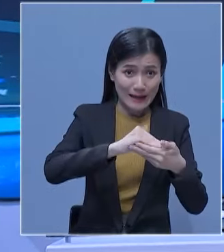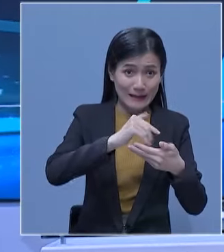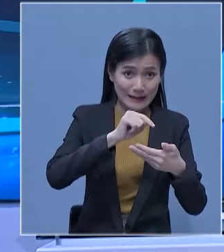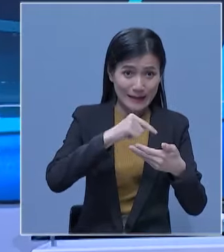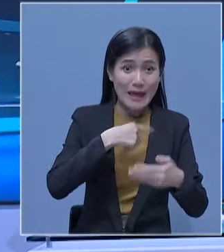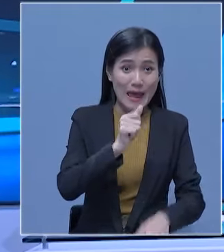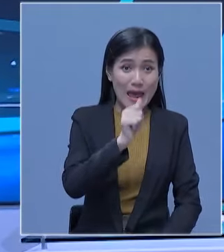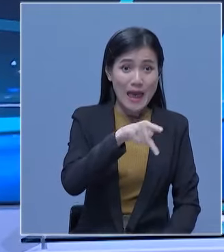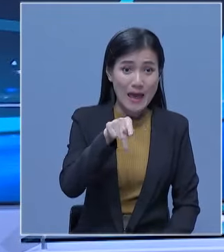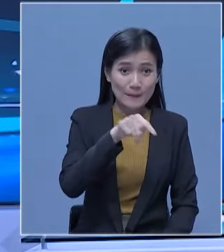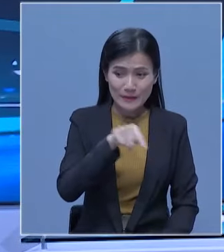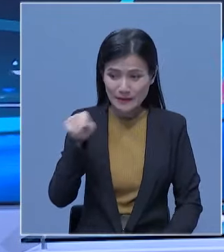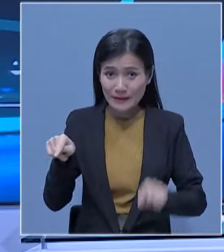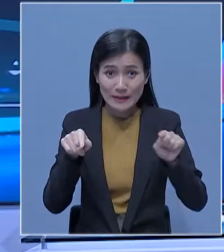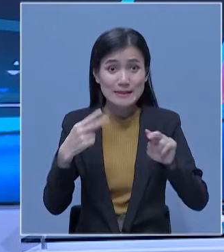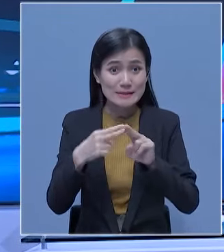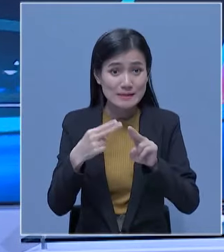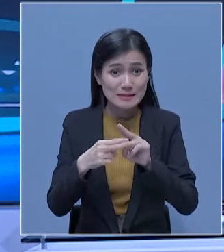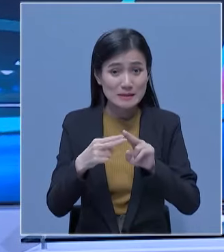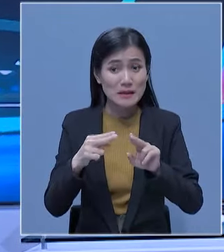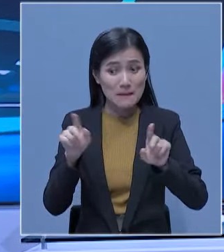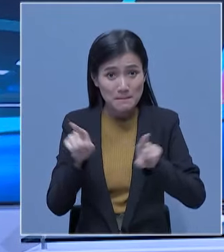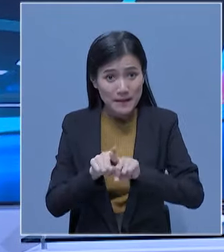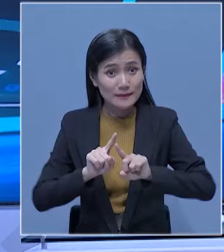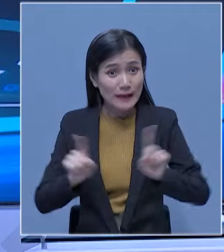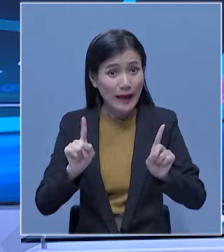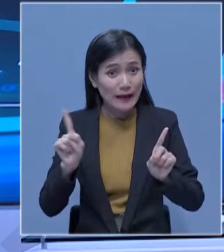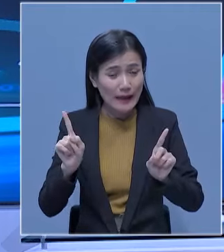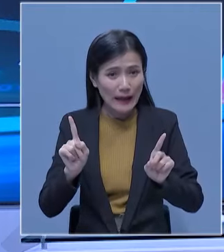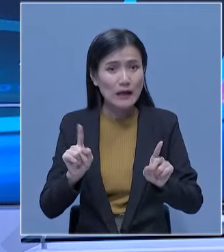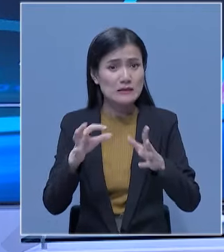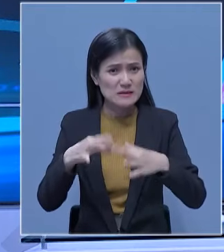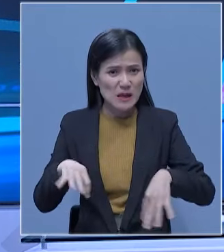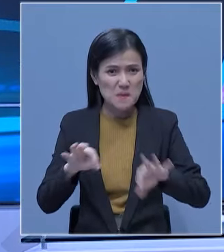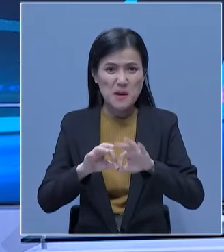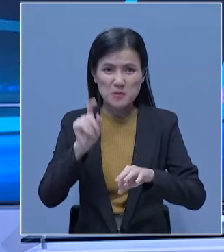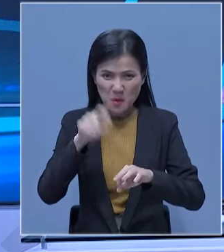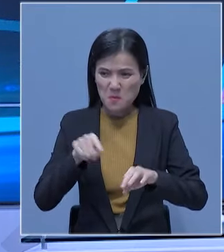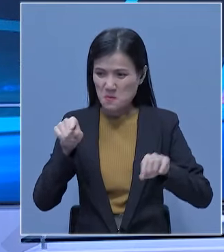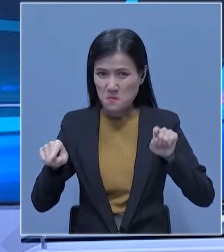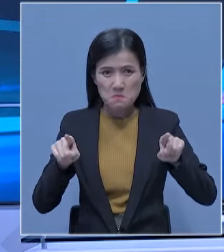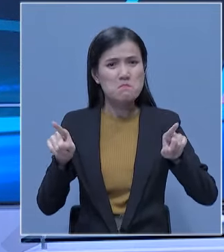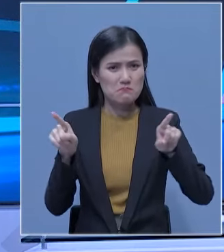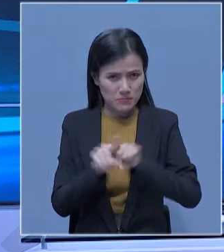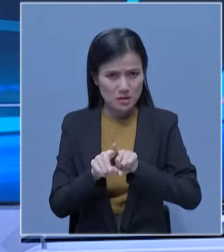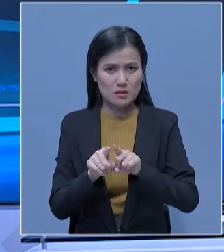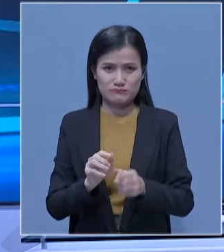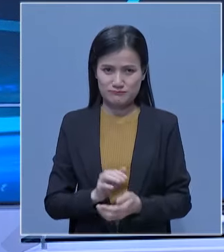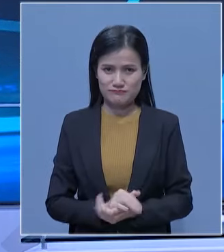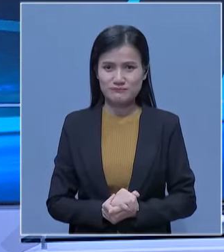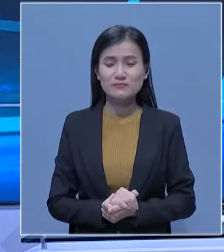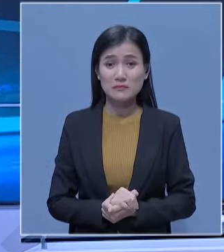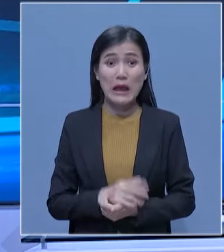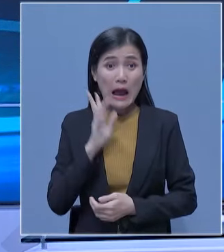บงกิ้งอ่ะซิมกับโมบายแบงกิ้งชื่อตรงกันหรือเปล่า ใช่ต้องเช็คให้ดีๆนะเพราะว่าวันนี้เขาจะเริ่มตรวจสอบกันแล้วแต่ต้องบอกว่าข่าวนี้ออกมา